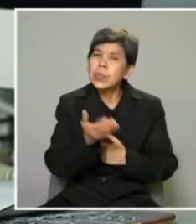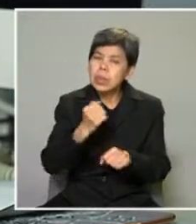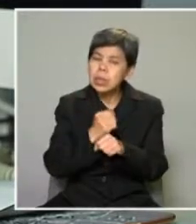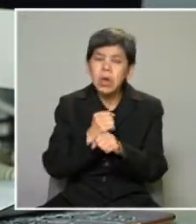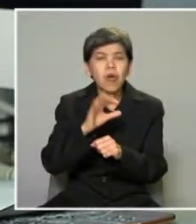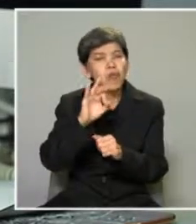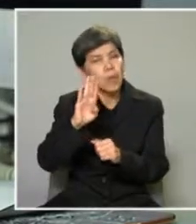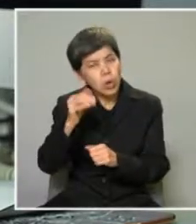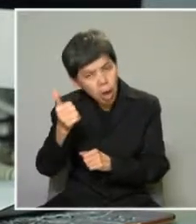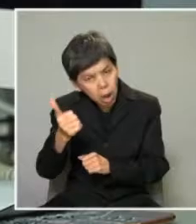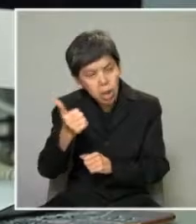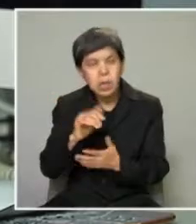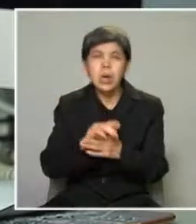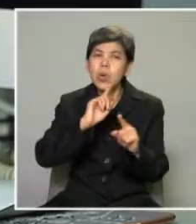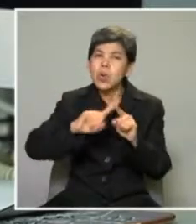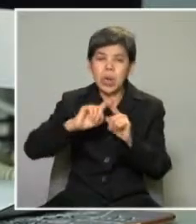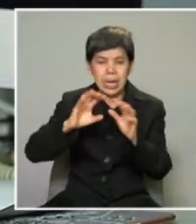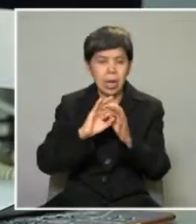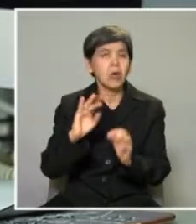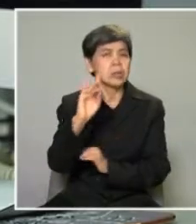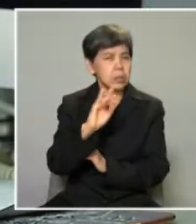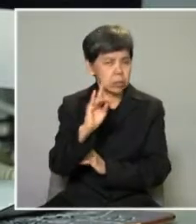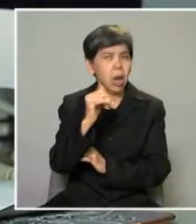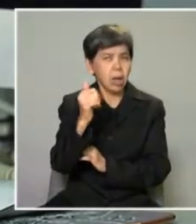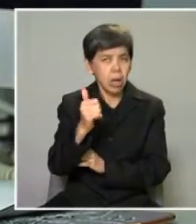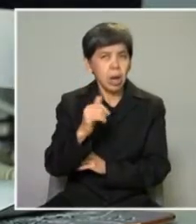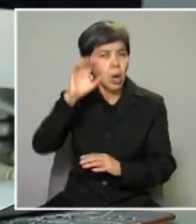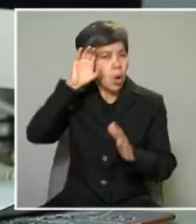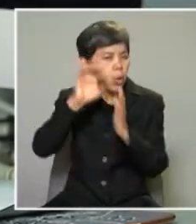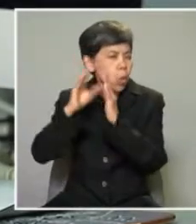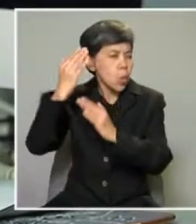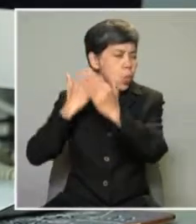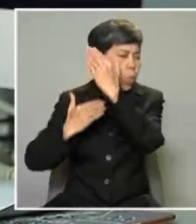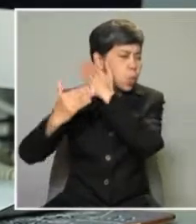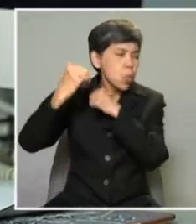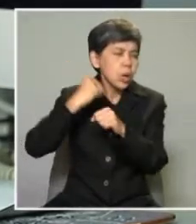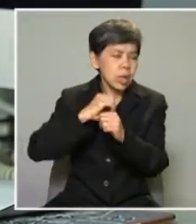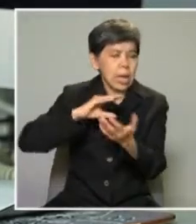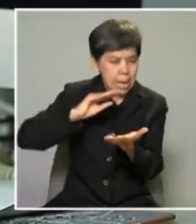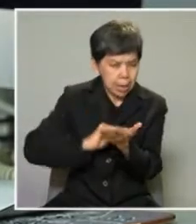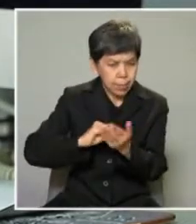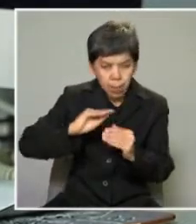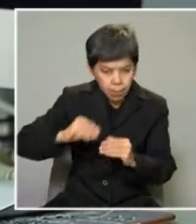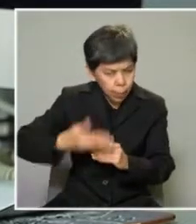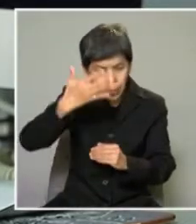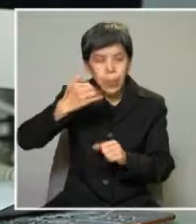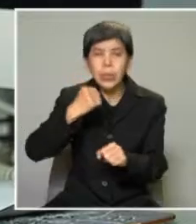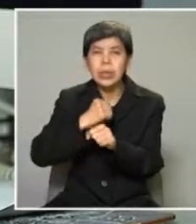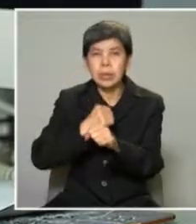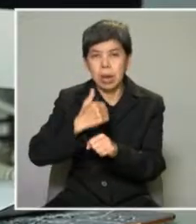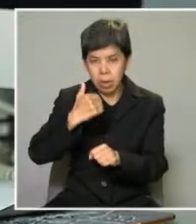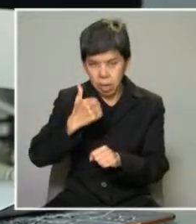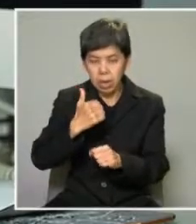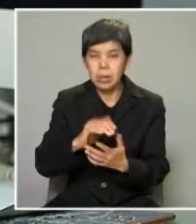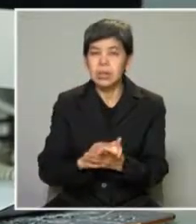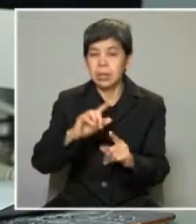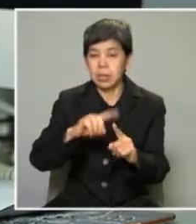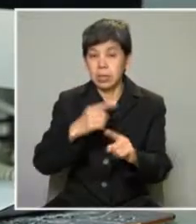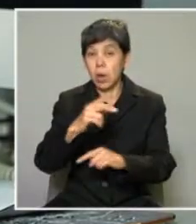องกับการอนุรักษ์สัตว์ป่าพร้อมใส่ Hashtag World Wildlife Day สิ่งที่ทำได้ง่ายที่สุดนะครับก็คือโซ